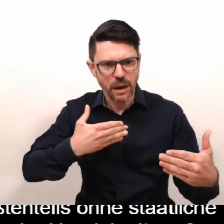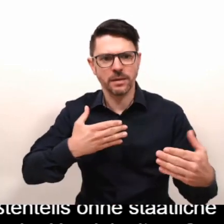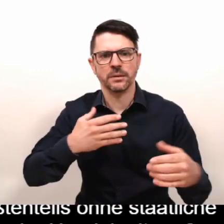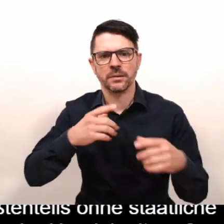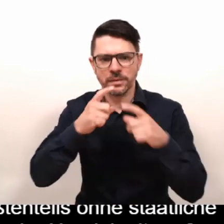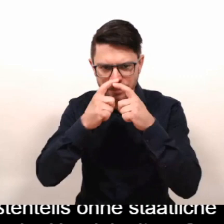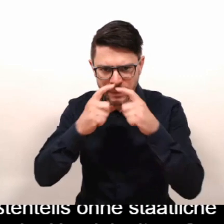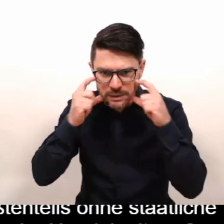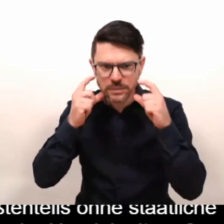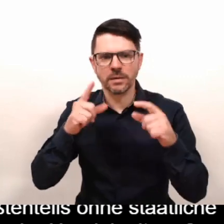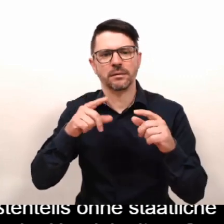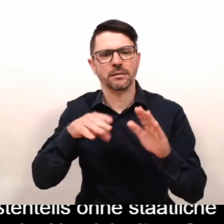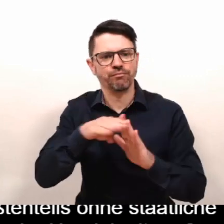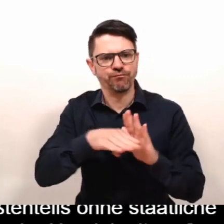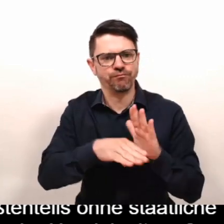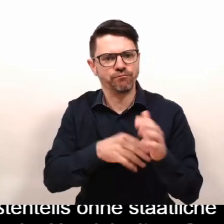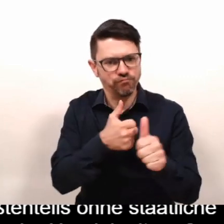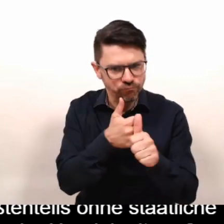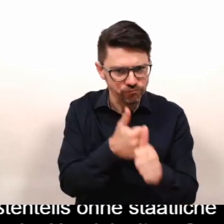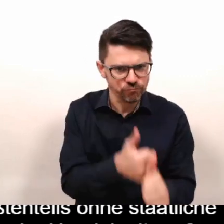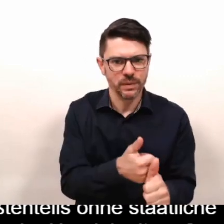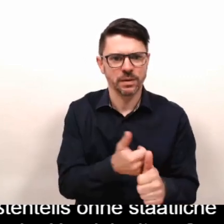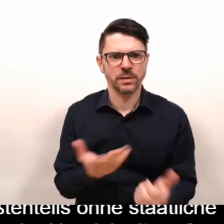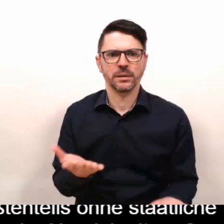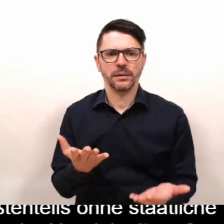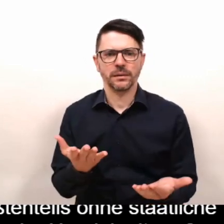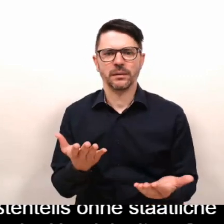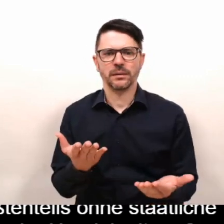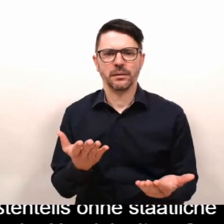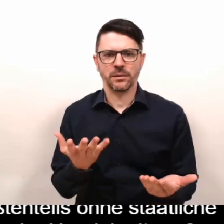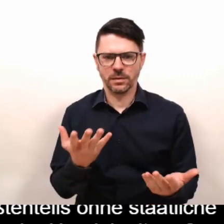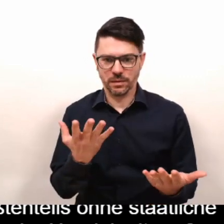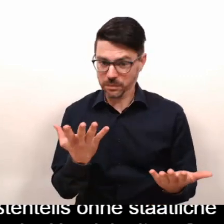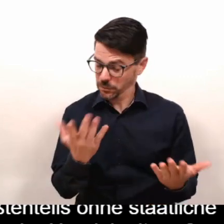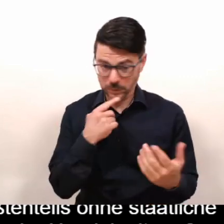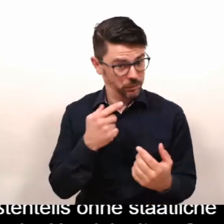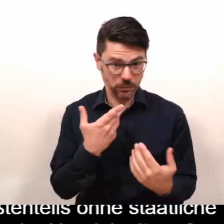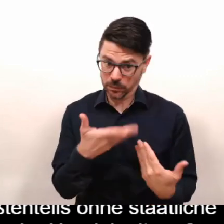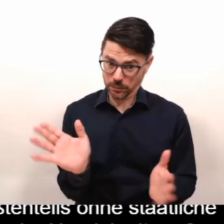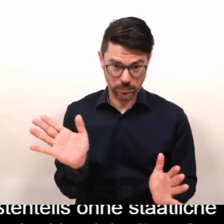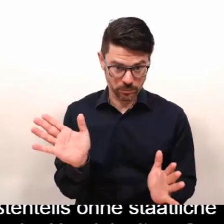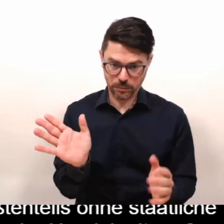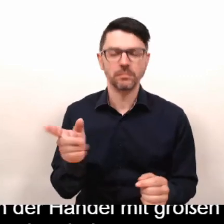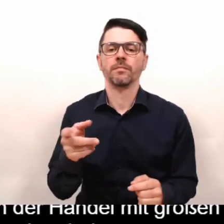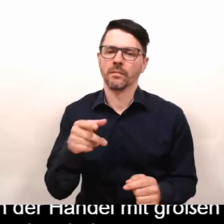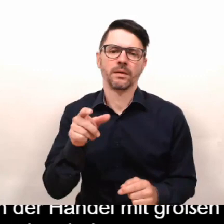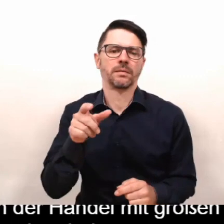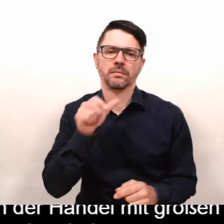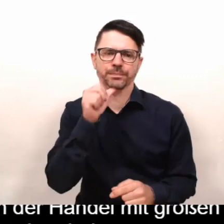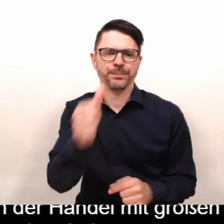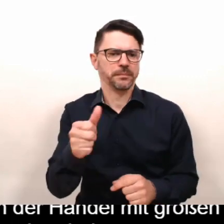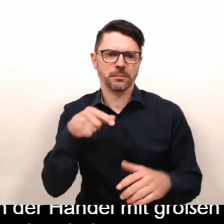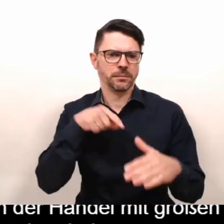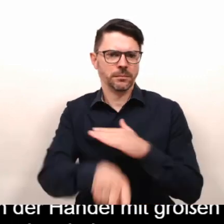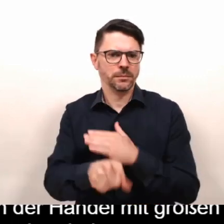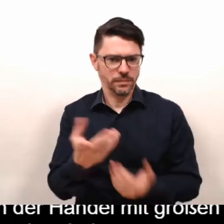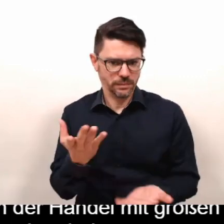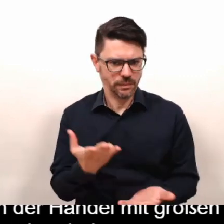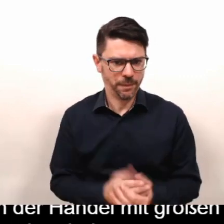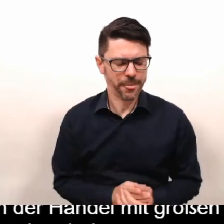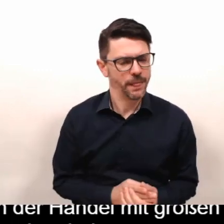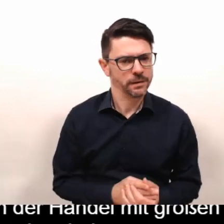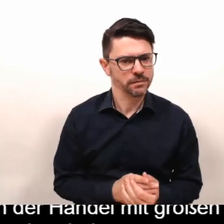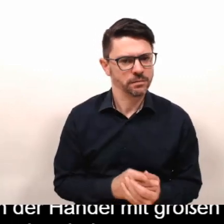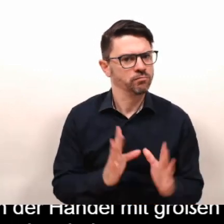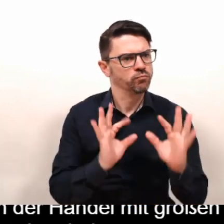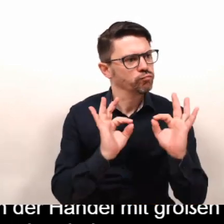vorgehen, dass wir künftig ja immer nur sagen können, wir können Dinge verbieten, nur dann, wenn wir Infektionsgefahr